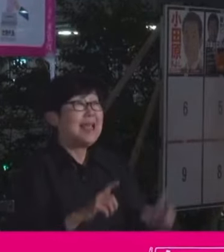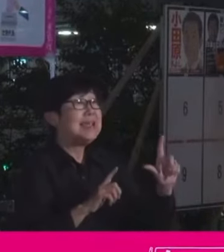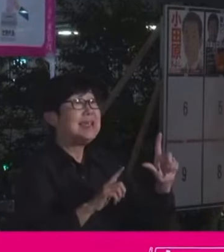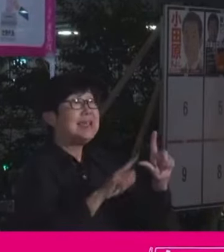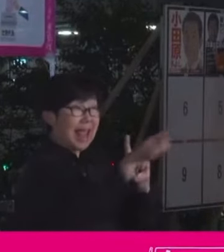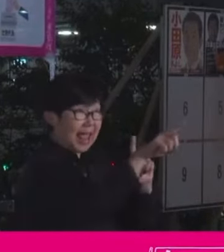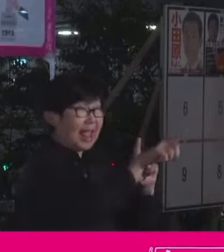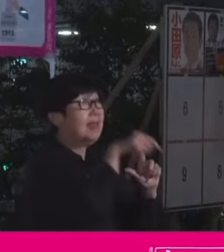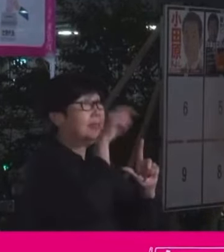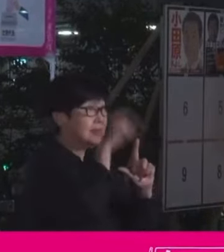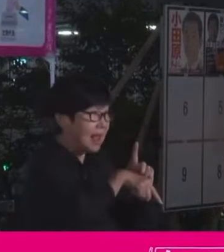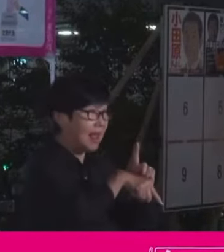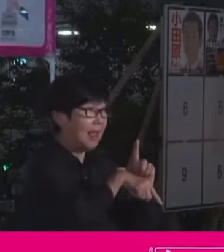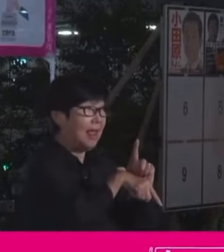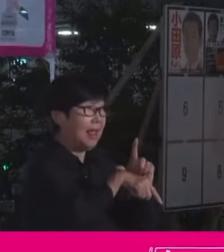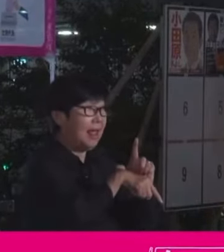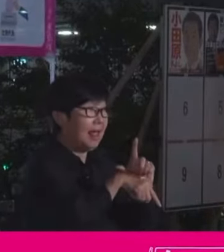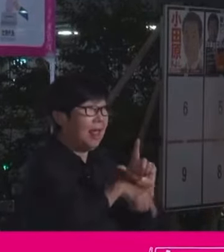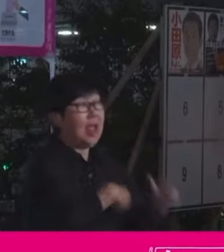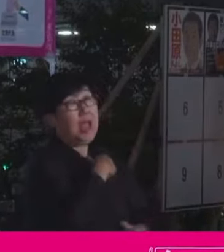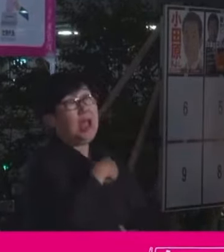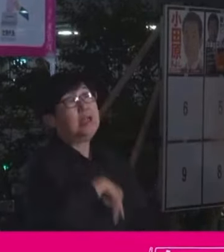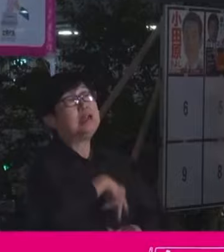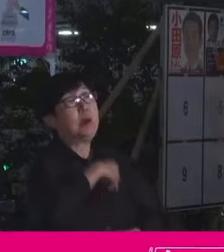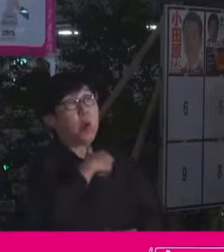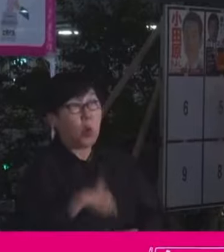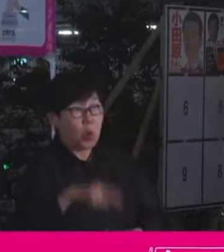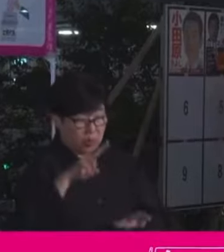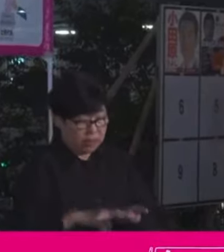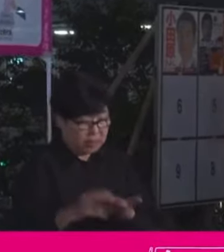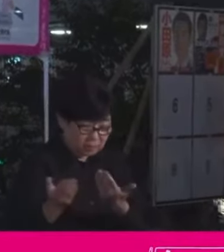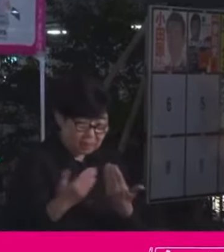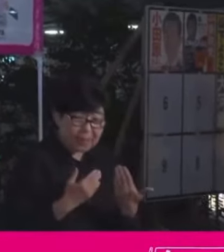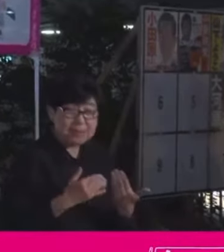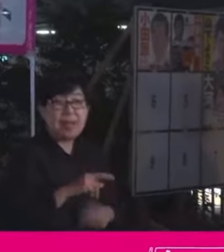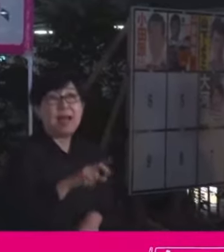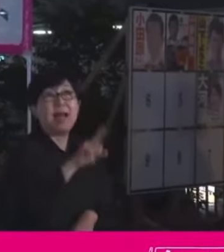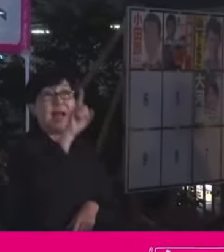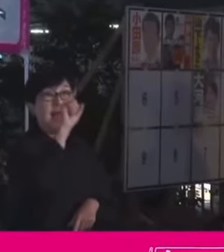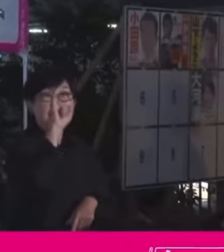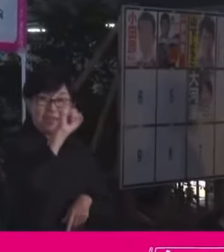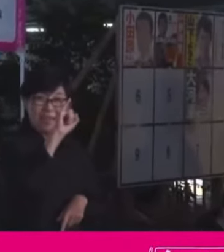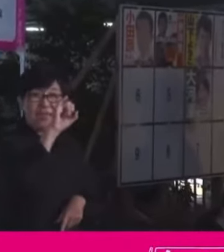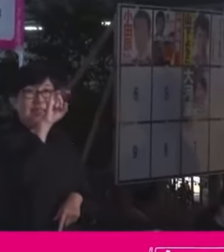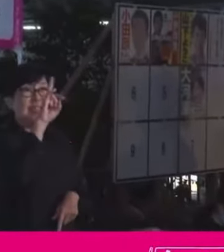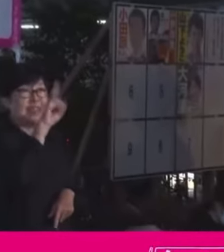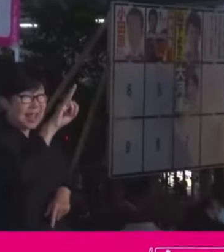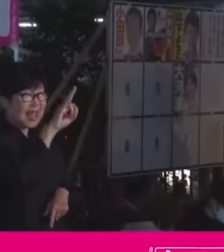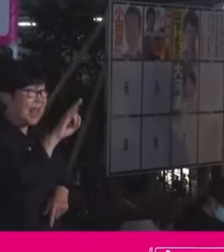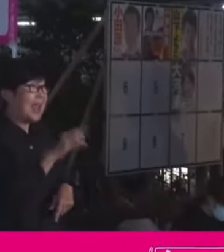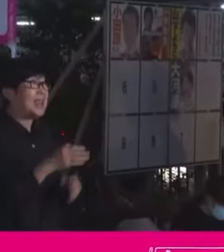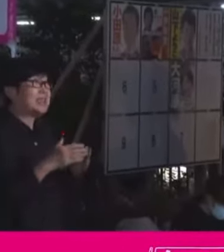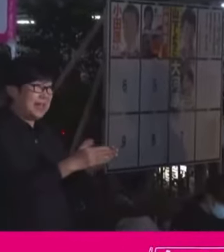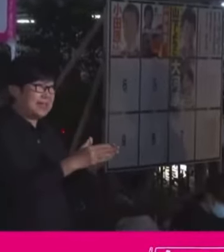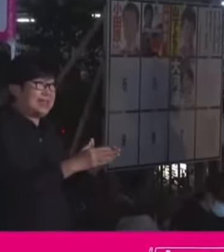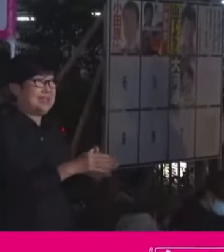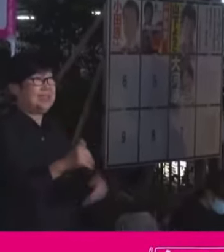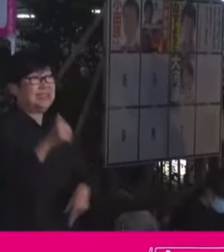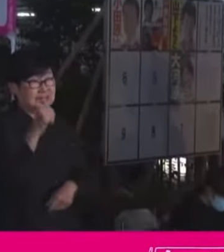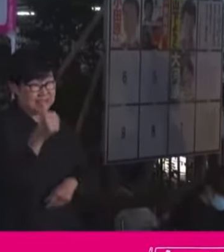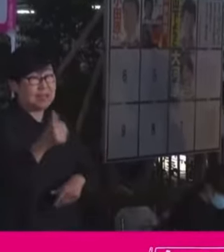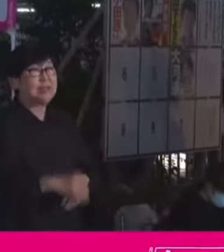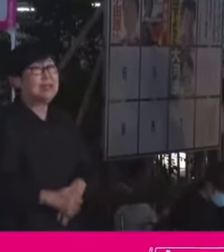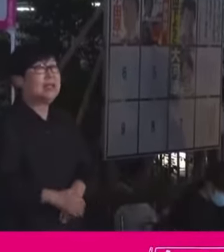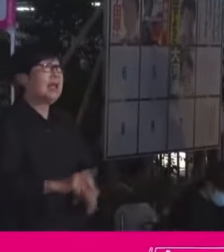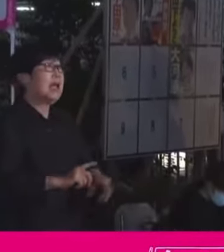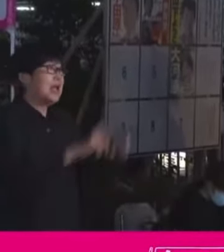勢崎健二、伊勢崎健二というものです。お願いします。 東京外語大学の名誉教授、はい、東ティモールで